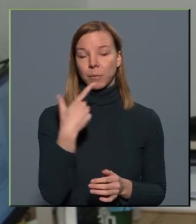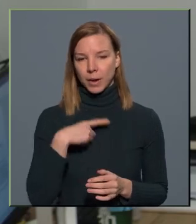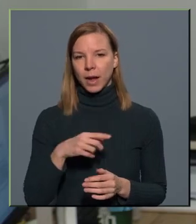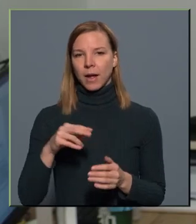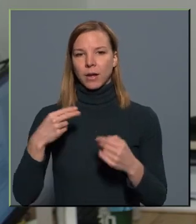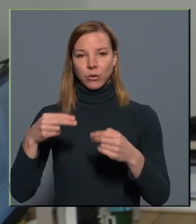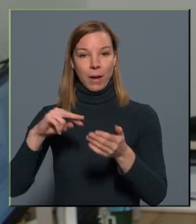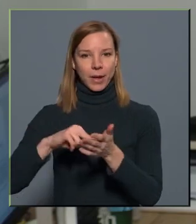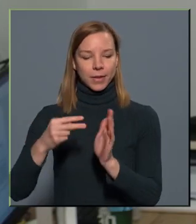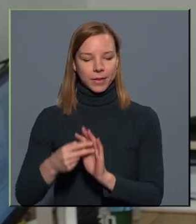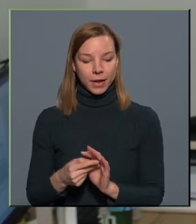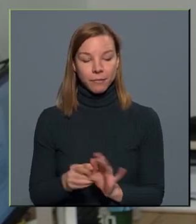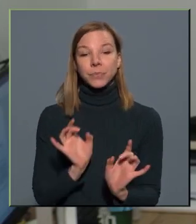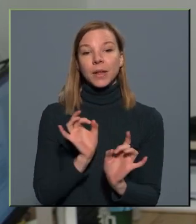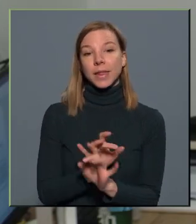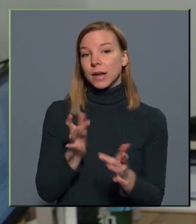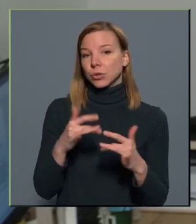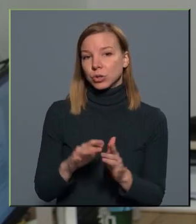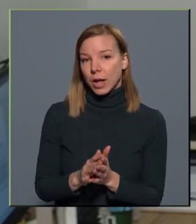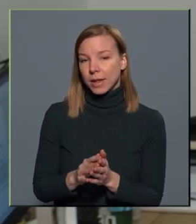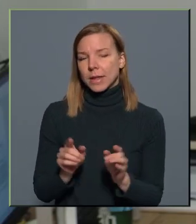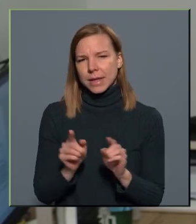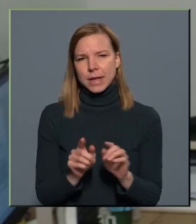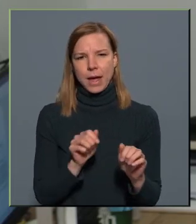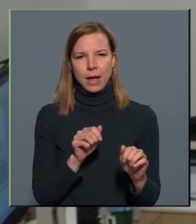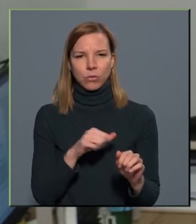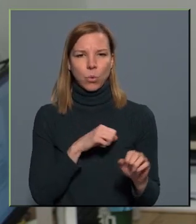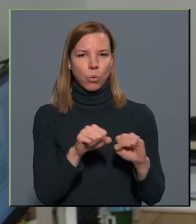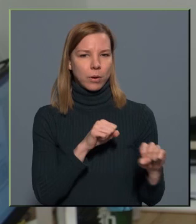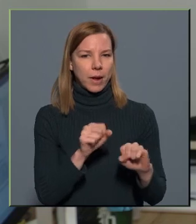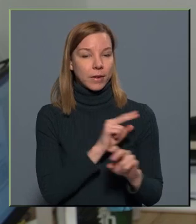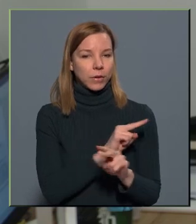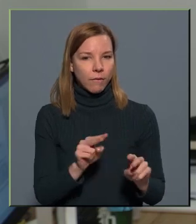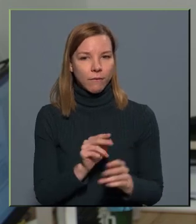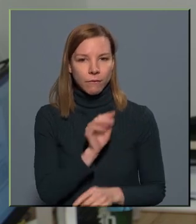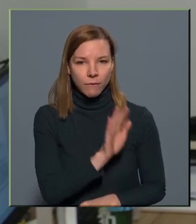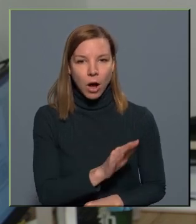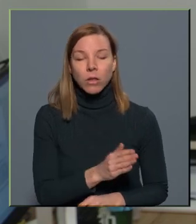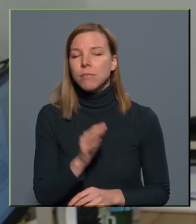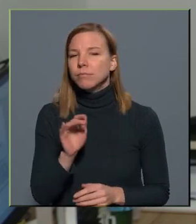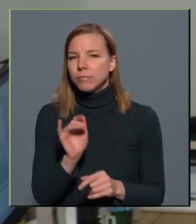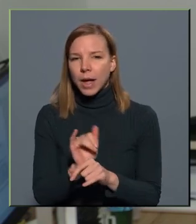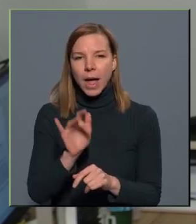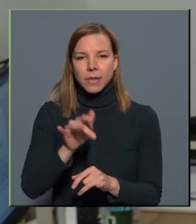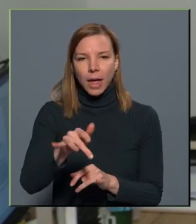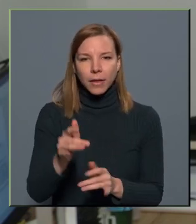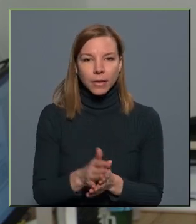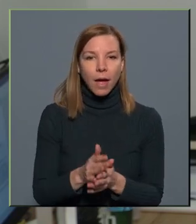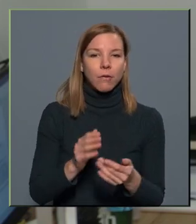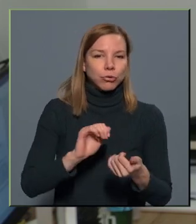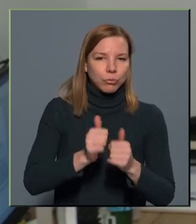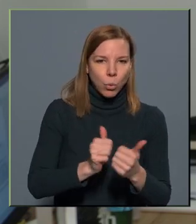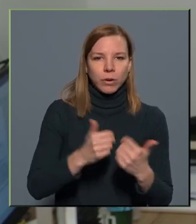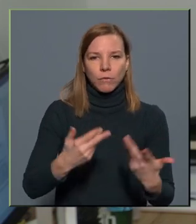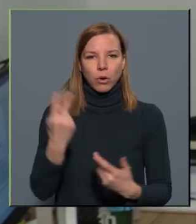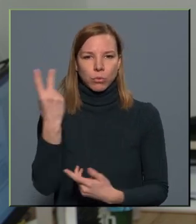szerencsés helyzetben van, hogy egy ilyen önkormányzata van, akik hétről hétre, ha nem sport, akkor valami kulturális program. Tehát az ember kinyitja